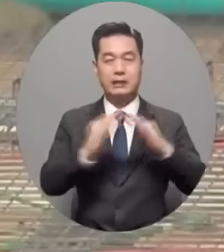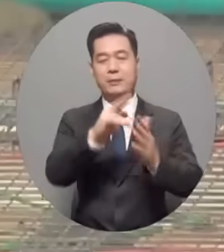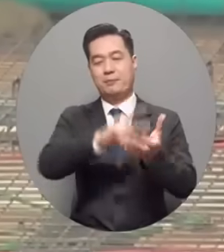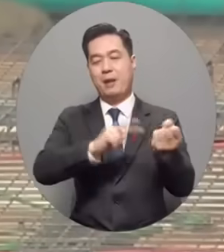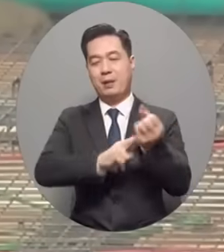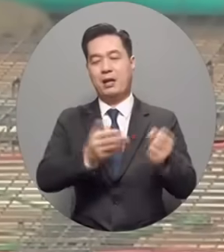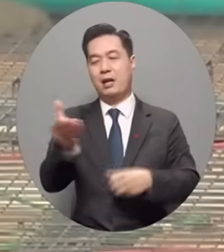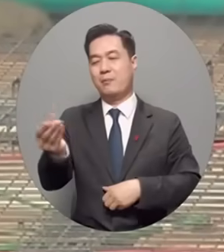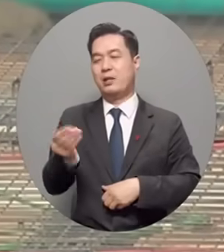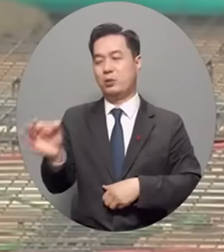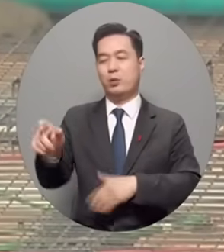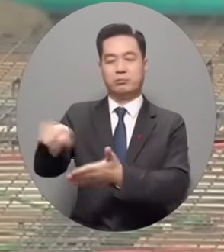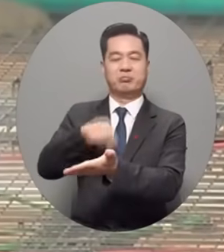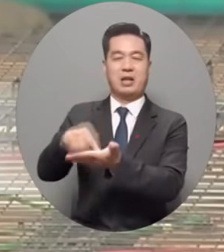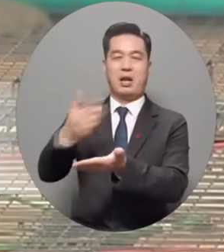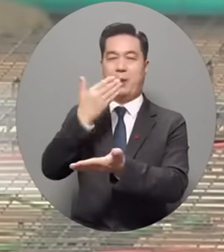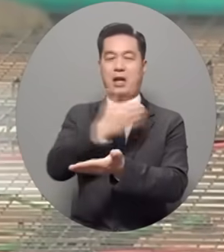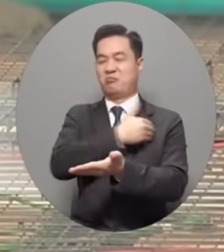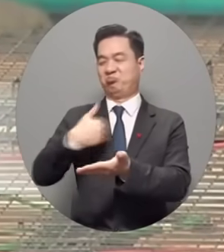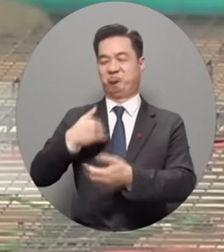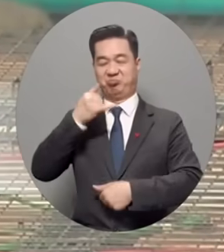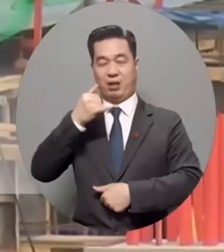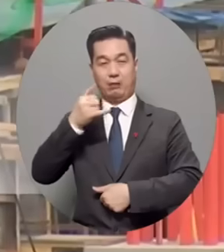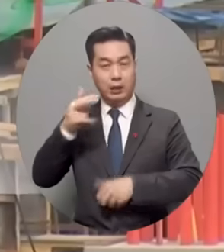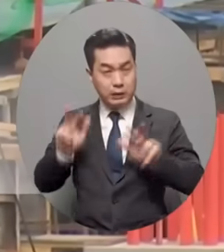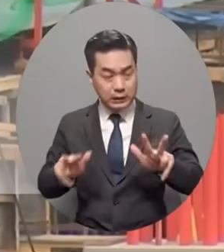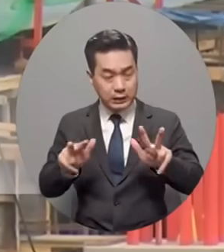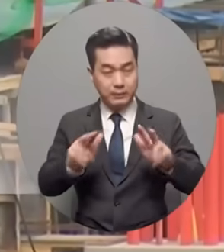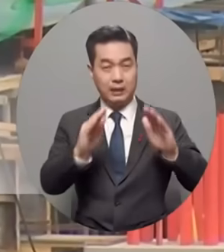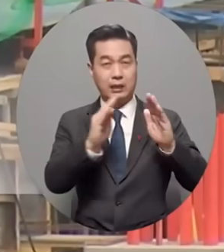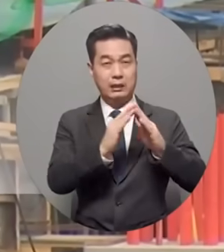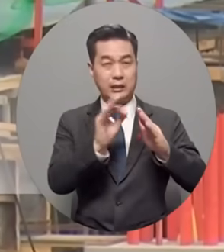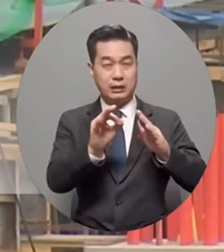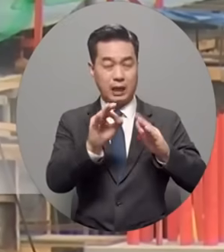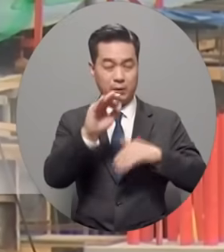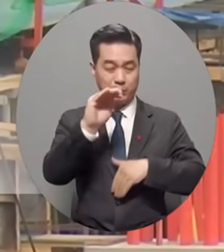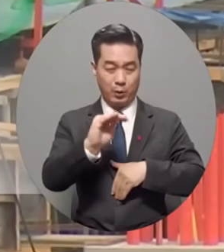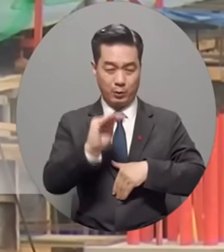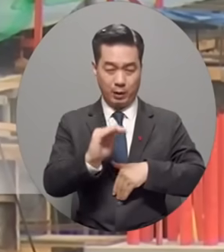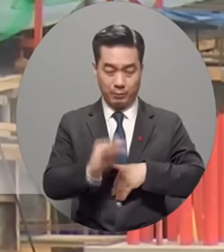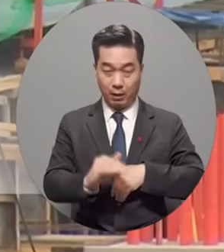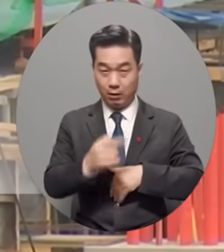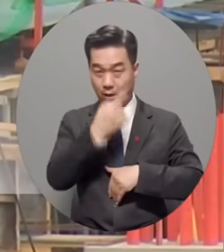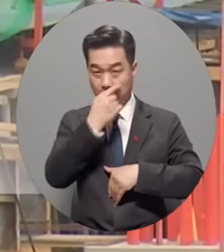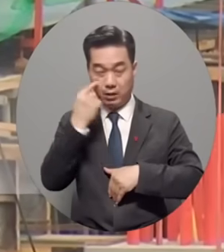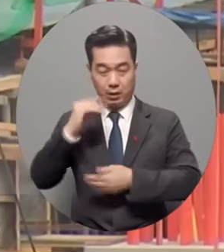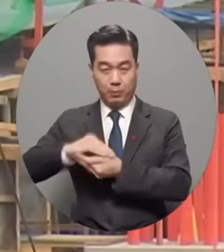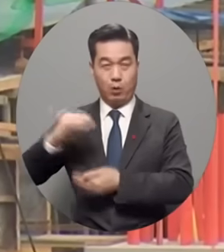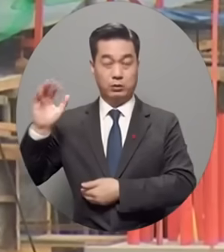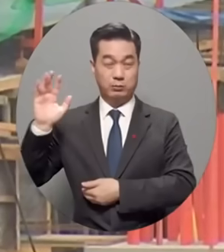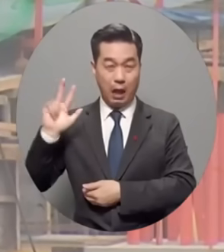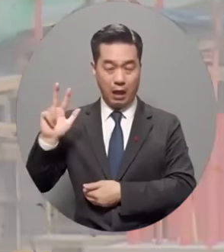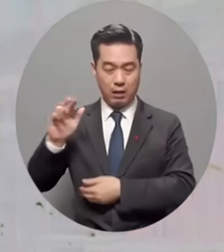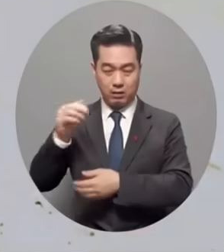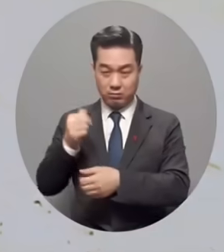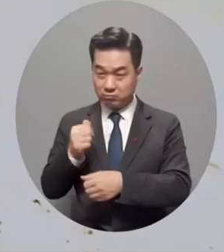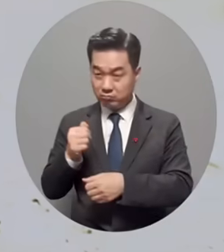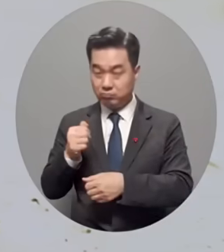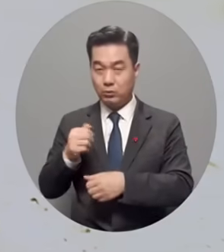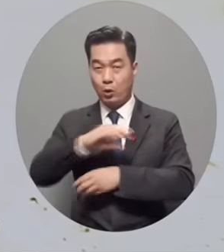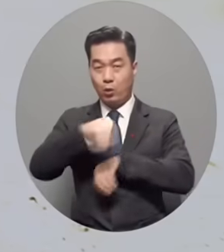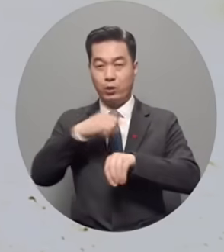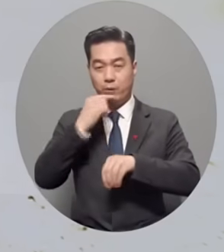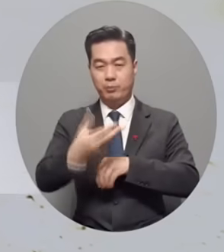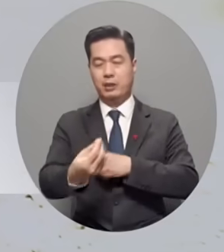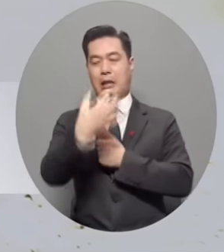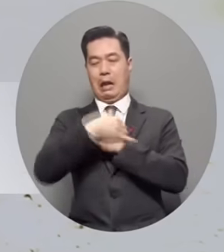돈을 갚을 수 있지만 지금처럼 부동산 경기가 무너지면 보증을 선 건설사에게 빚이 넘어오는 겁니다.